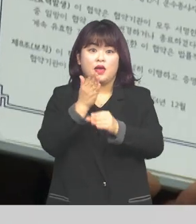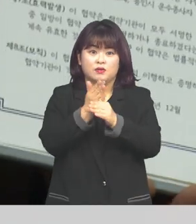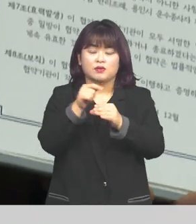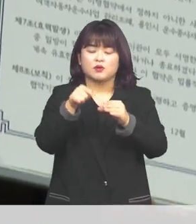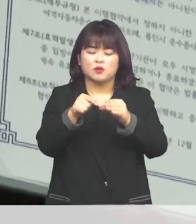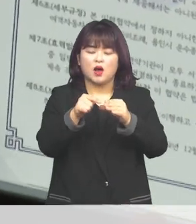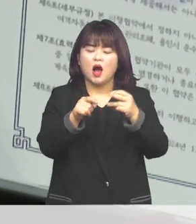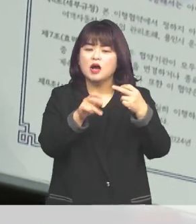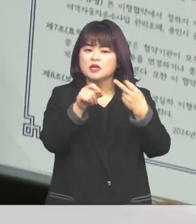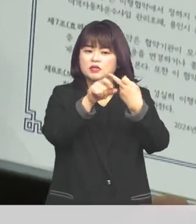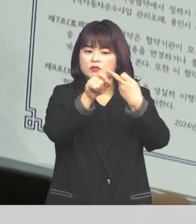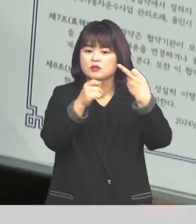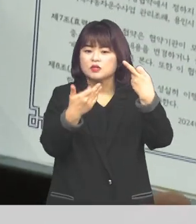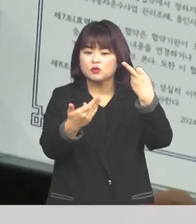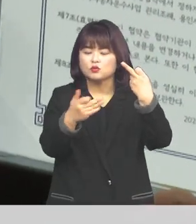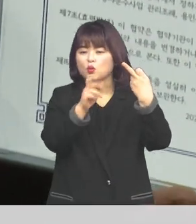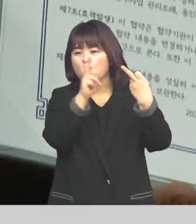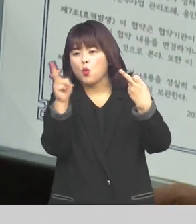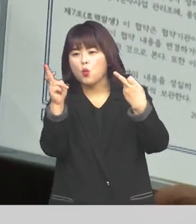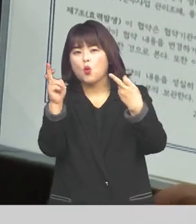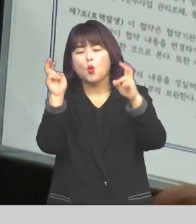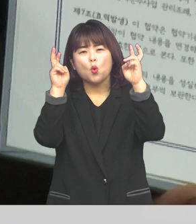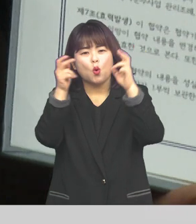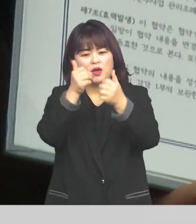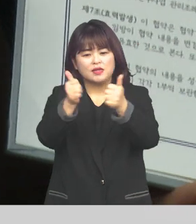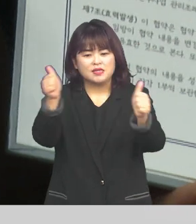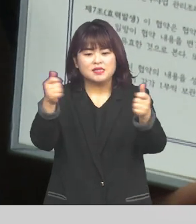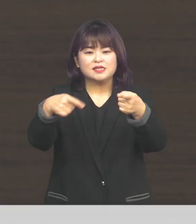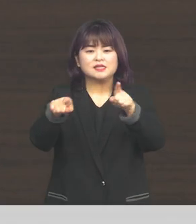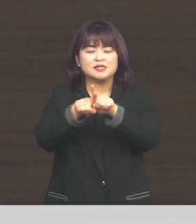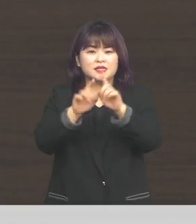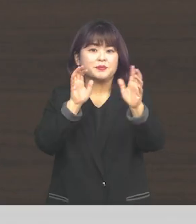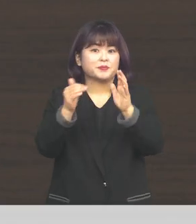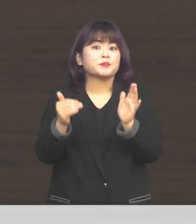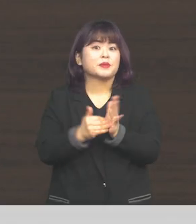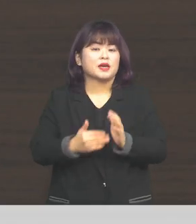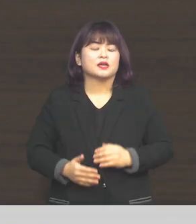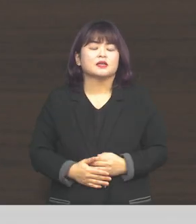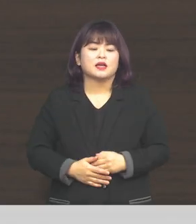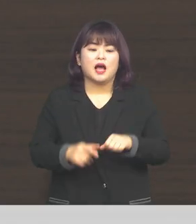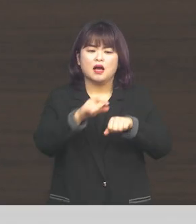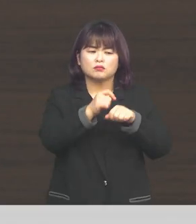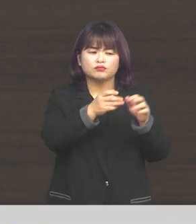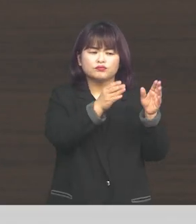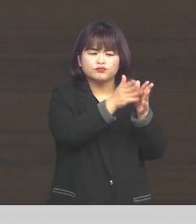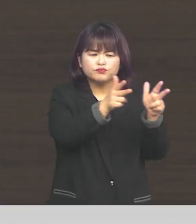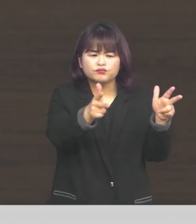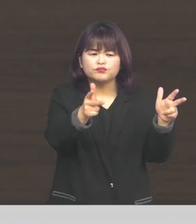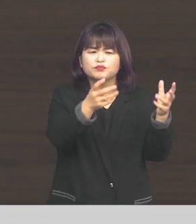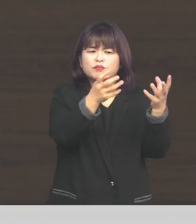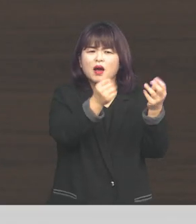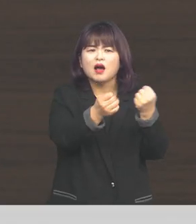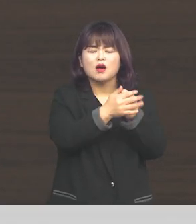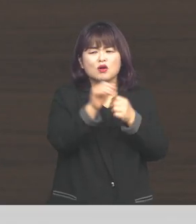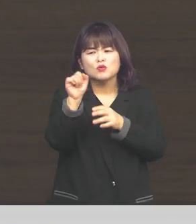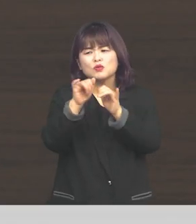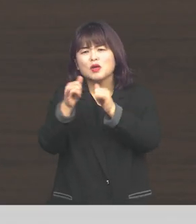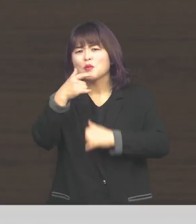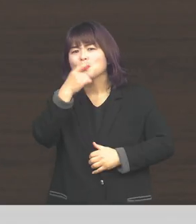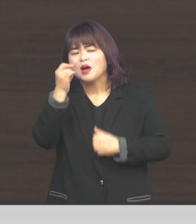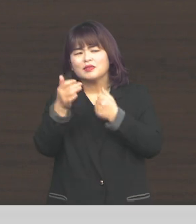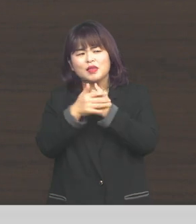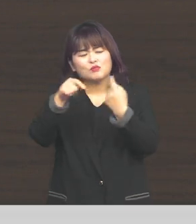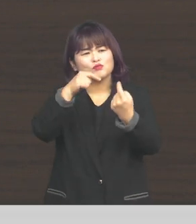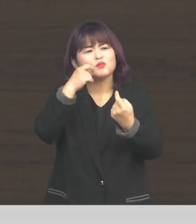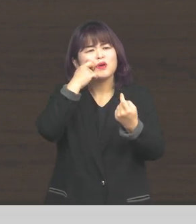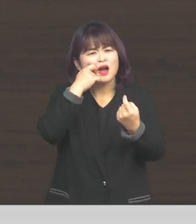하고 19일 오후 관련 운수업체들과 협약을 맺었습니다. 시는 차고지에 버스가 있어도 운수 종사자 부족으로 운행하지